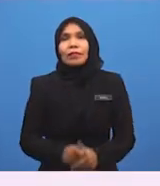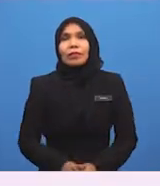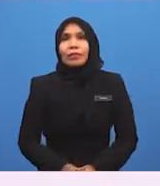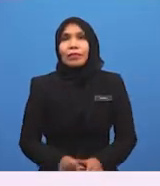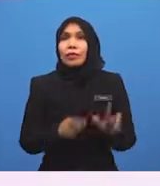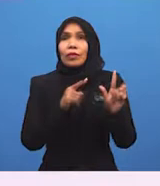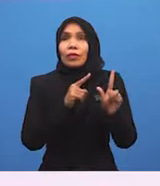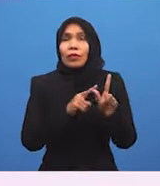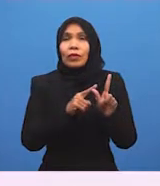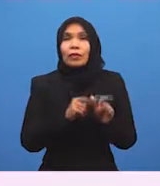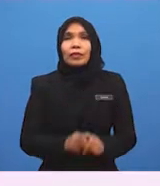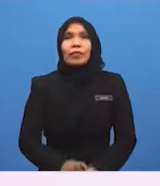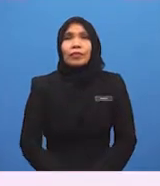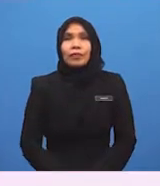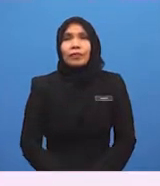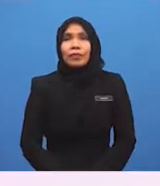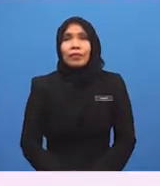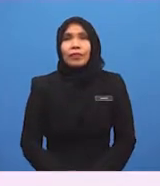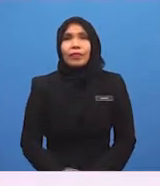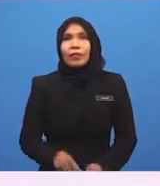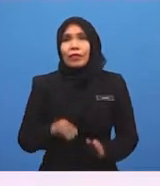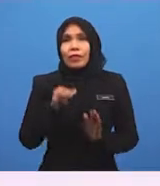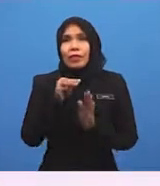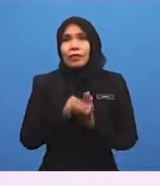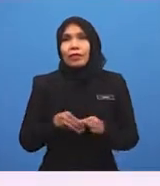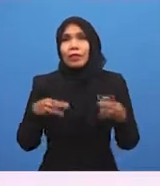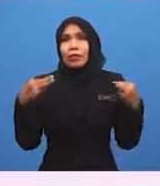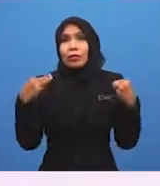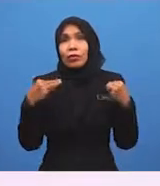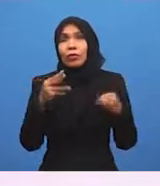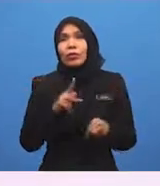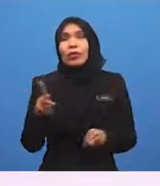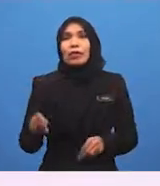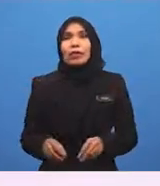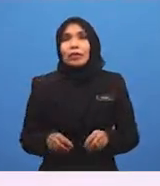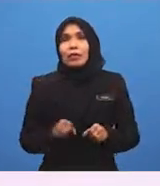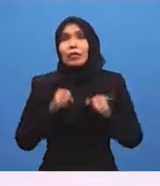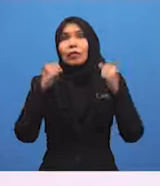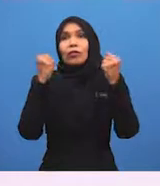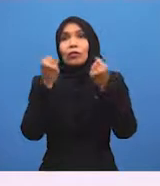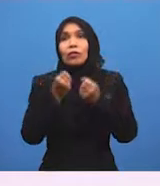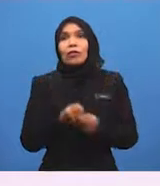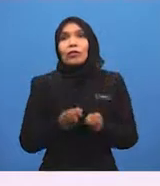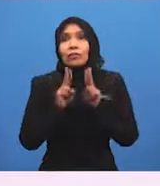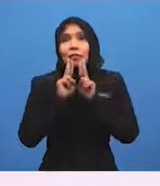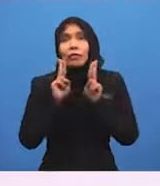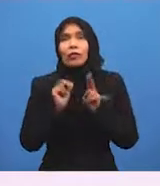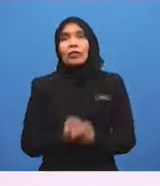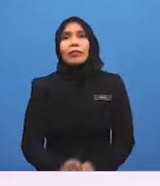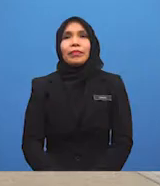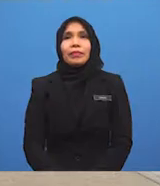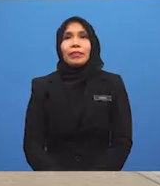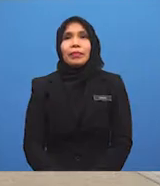kedua adalah mewujudkan suasana harmoni. Apa yang murid-murid faham tentang